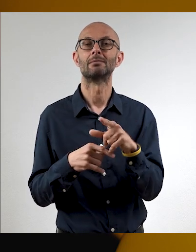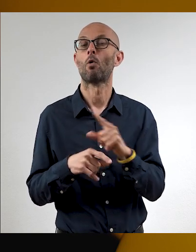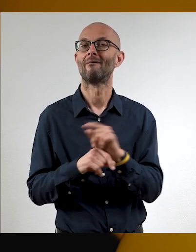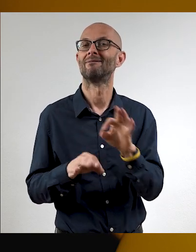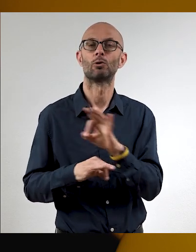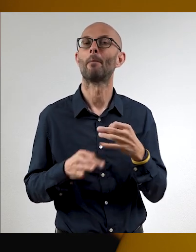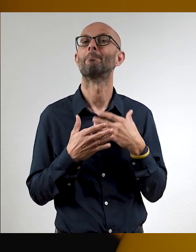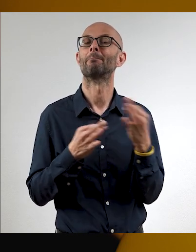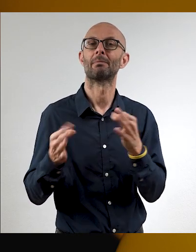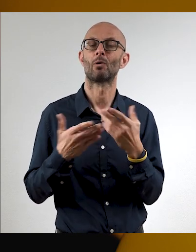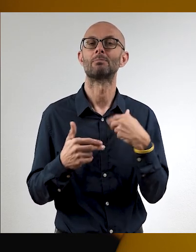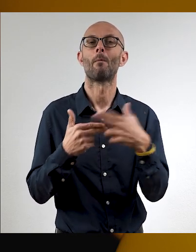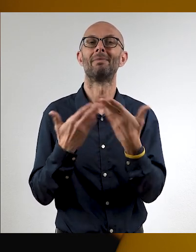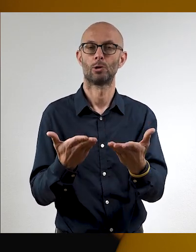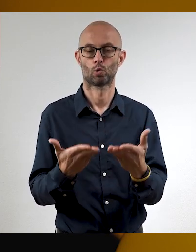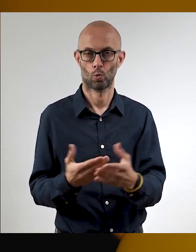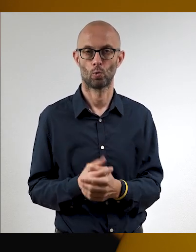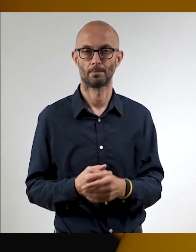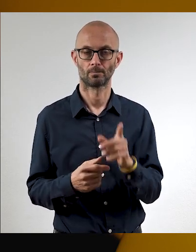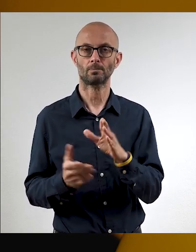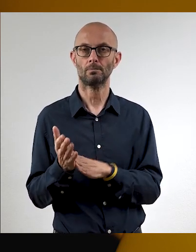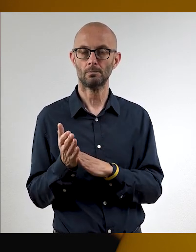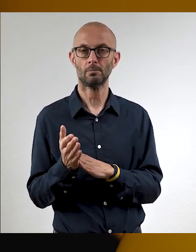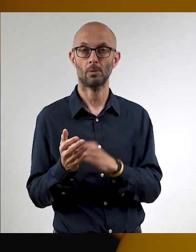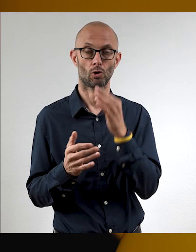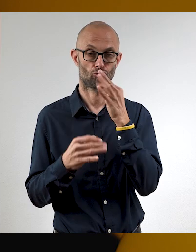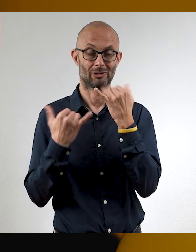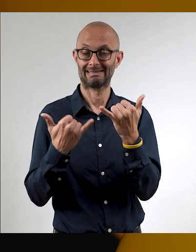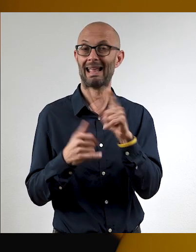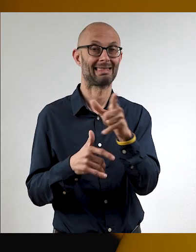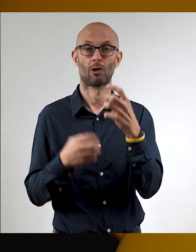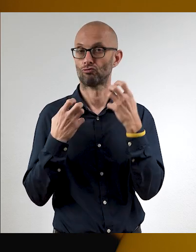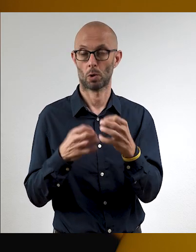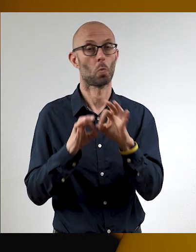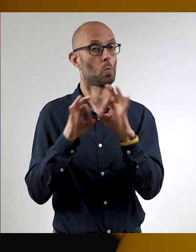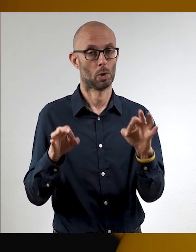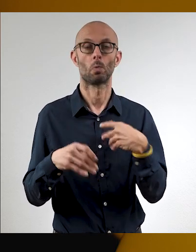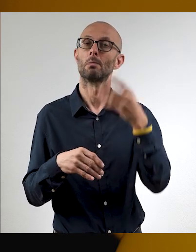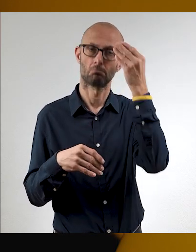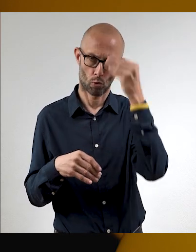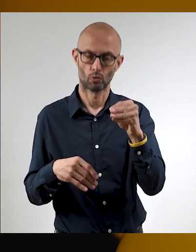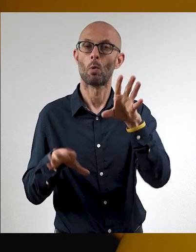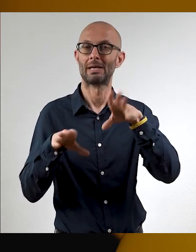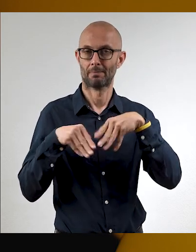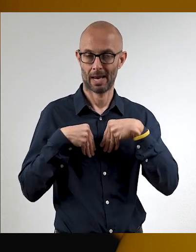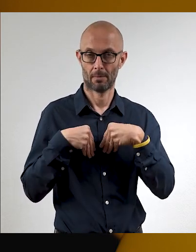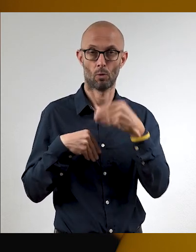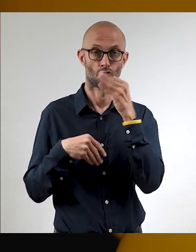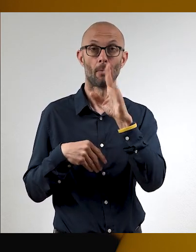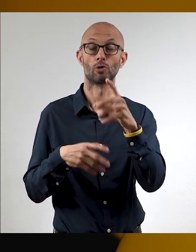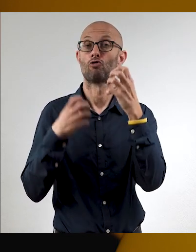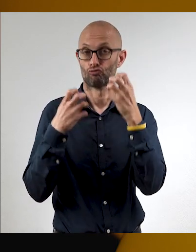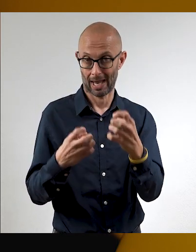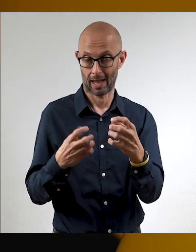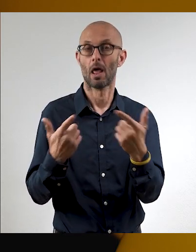voljo, da smo blizu. Ne? Se pravi, če zdaj ne želite, v redu, spoštujemo, sprejmemo. Če boste